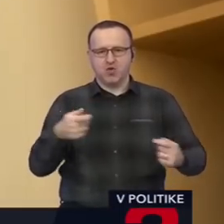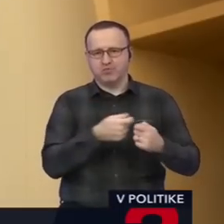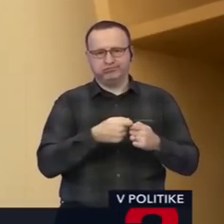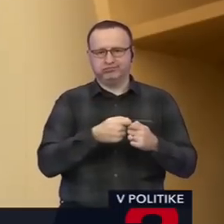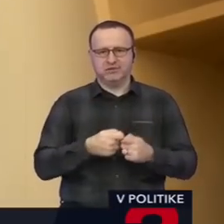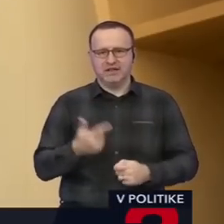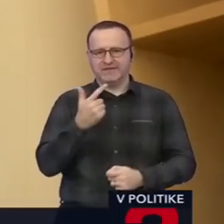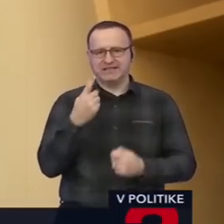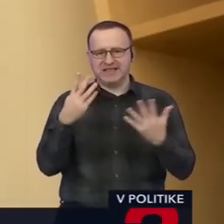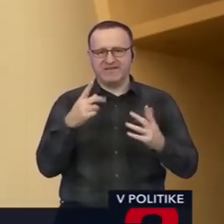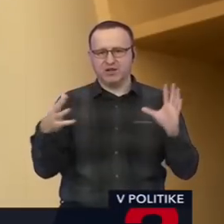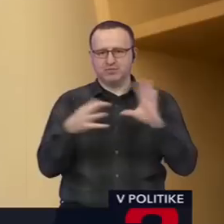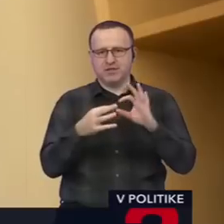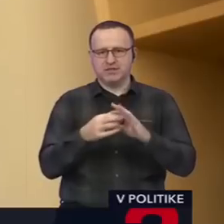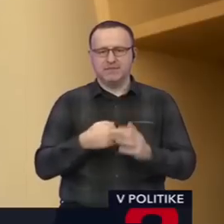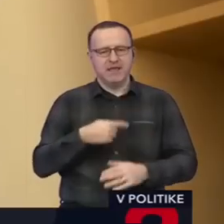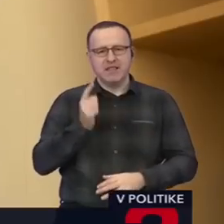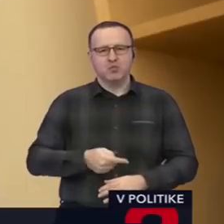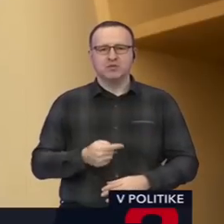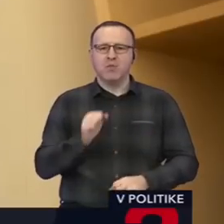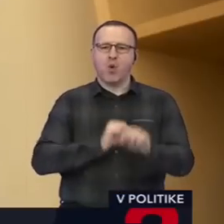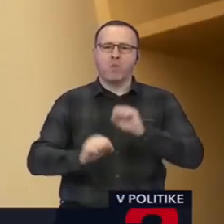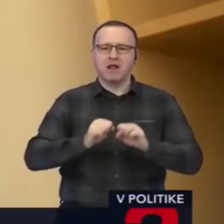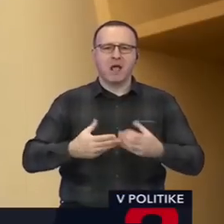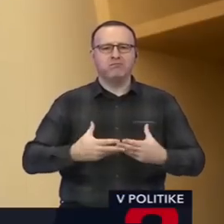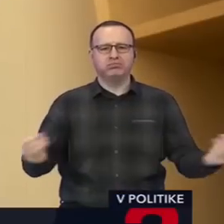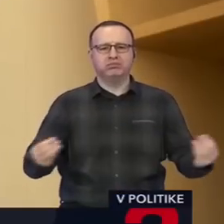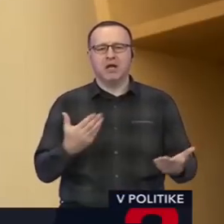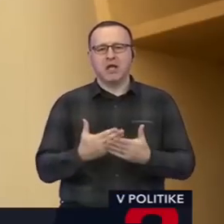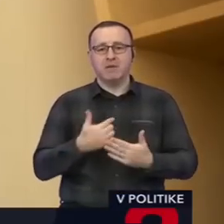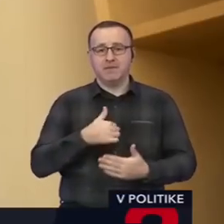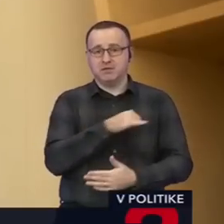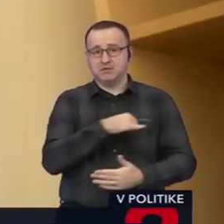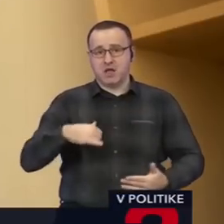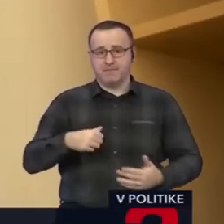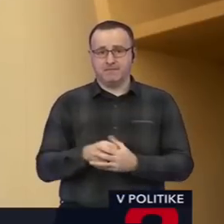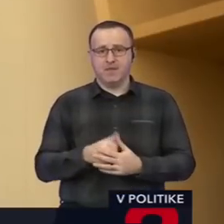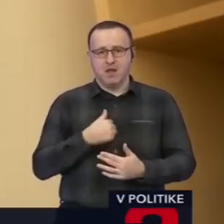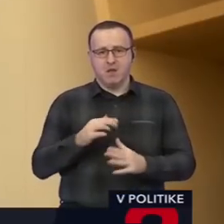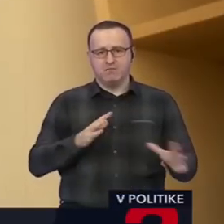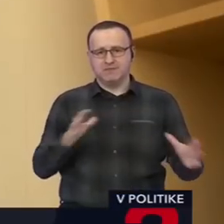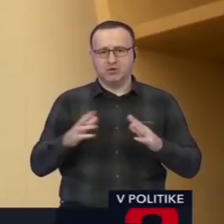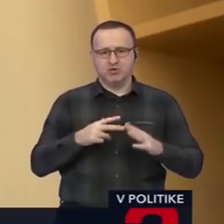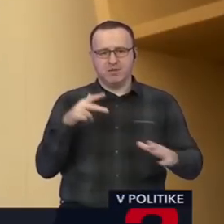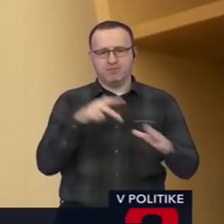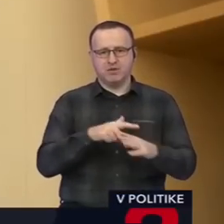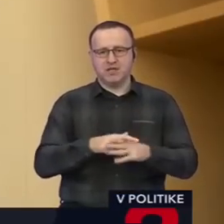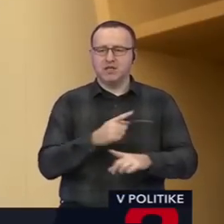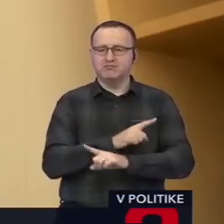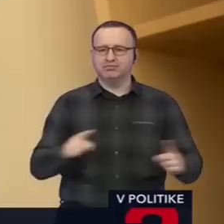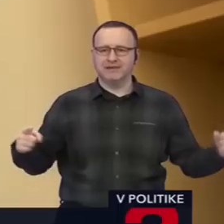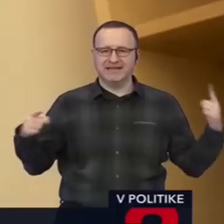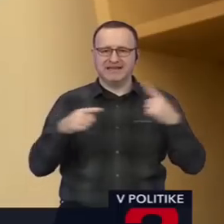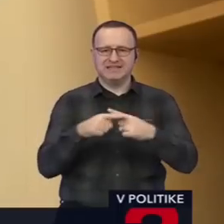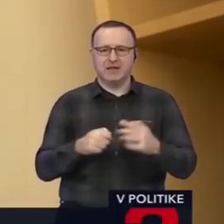a nemusíme tým pádom míňať na obranu toľko, koľko by sme vynakladali, kebyže sme sami a sme veľmi bezpečne poistení proti akýkoľvek kríze.